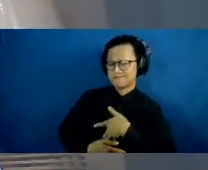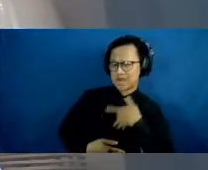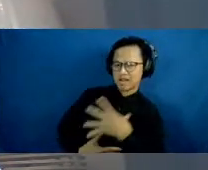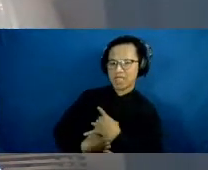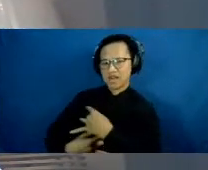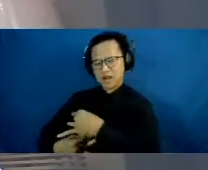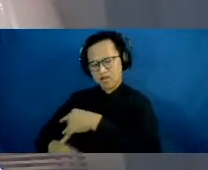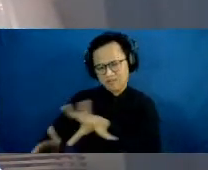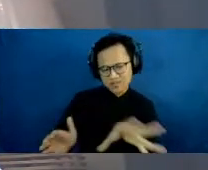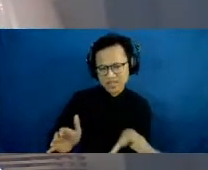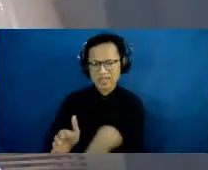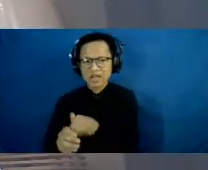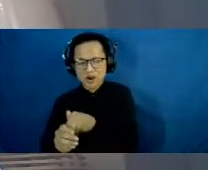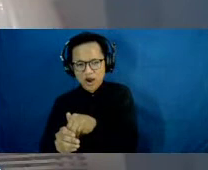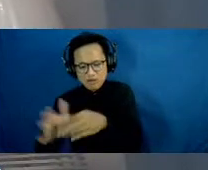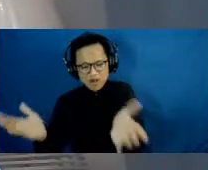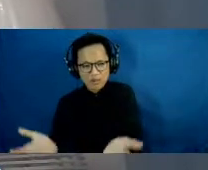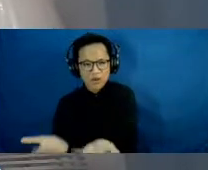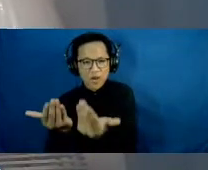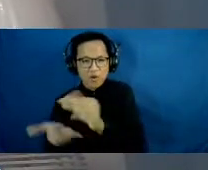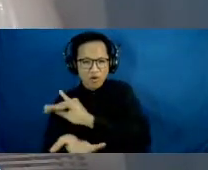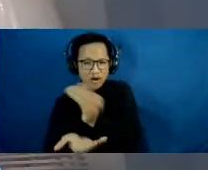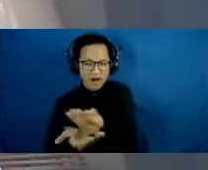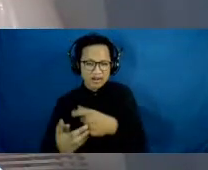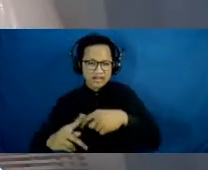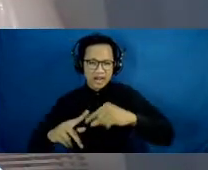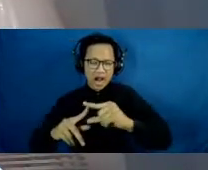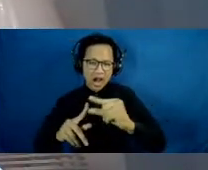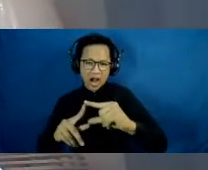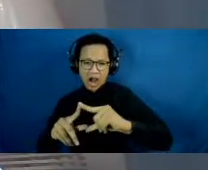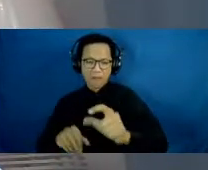Kapau Langganan ini dibangun gitu. Walaupun kita